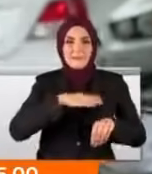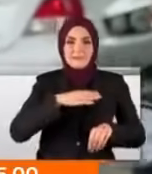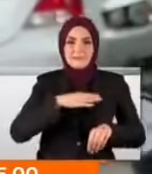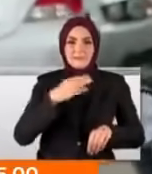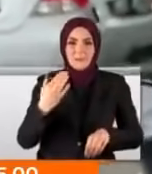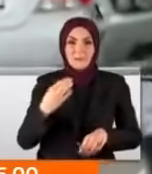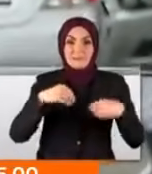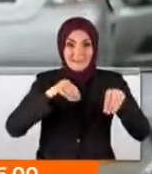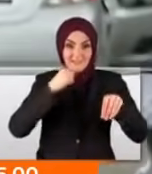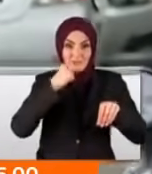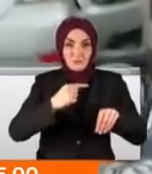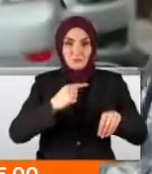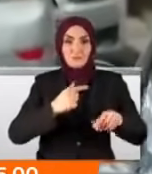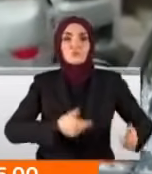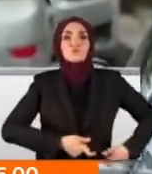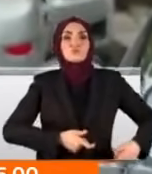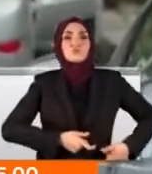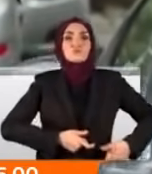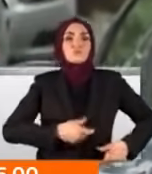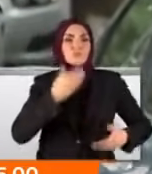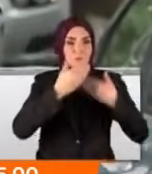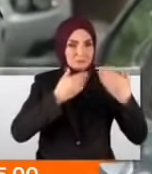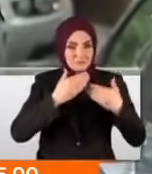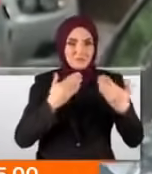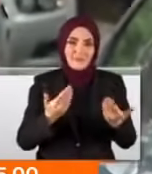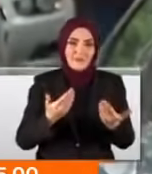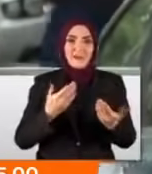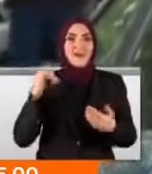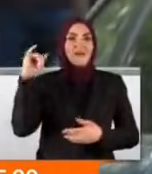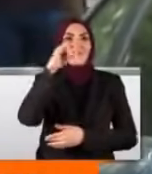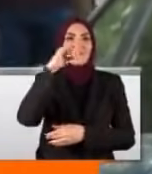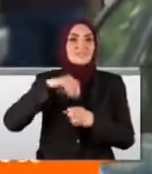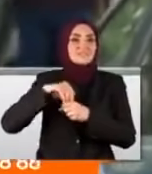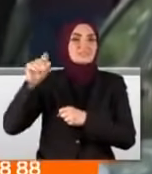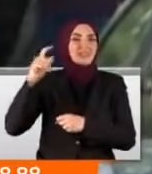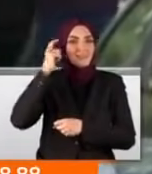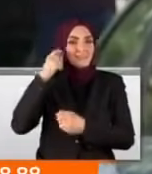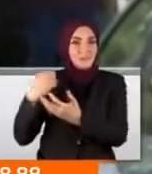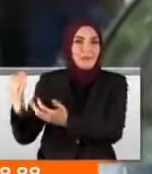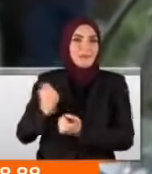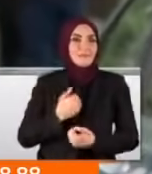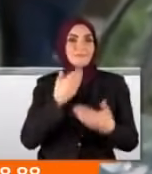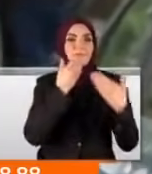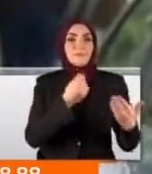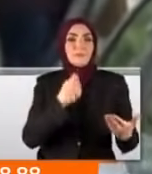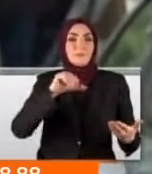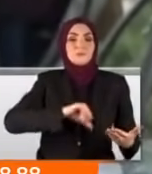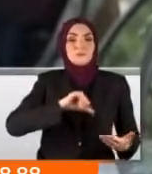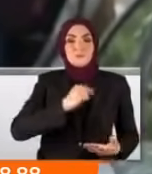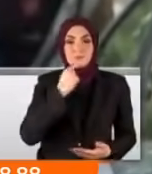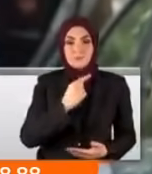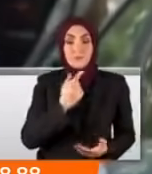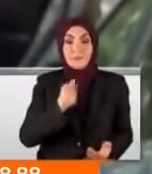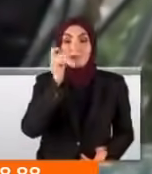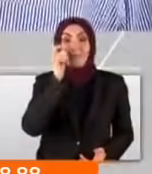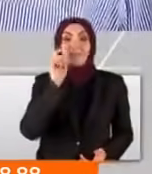gümrük malzemesi ya da havalimanındaki bir tanıdığımdan aldım bahanesini ileri sürüyor. İşte onlara dikkat etmek gerekiyor çünkü o ürünler sahte